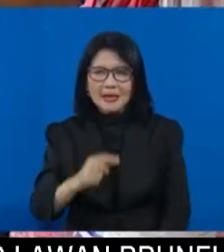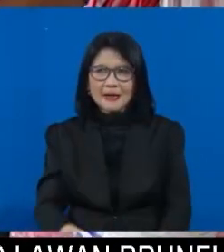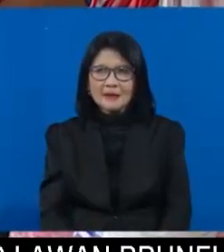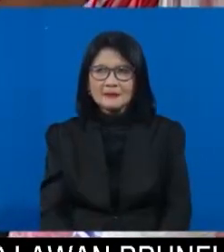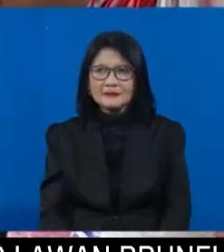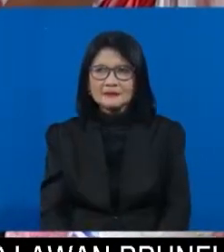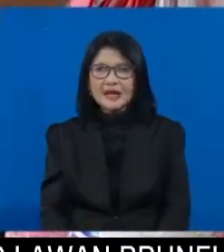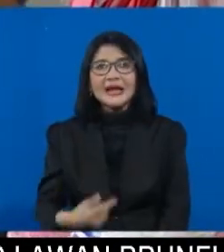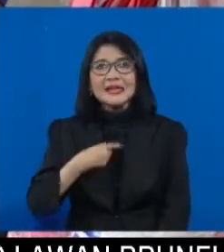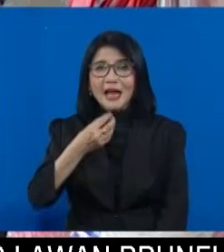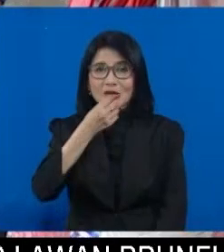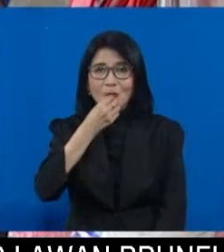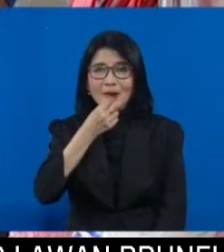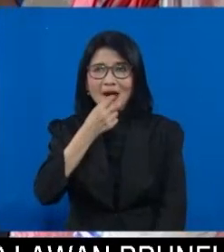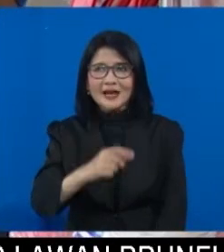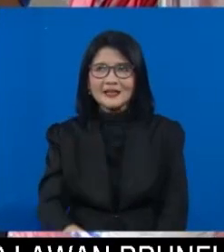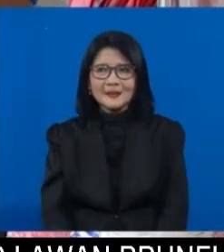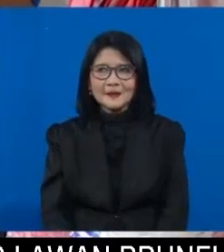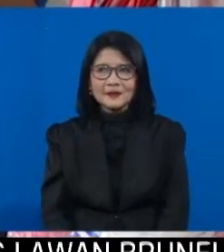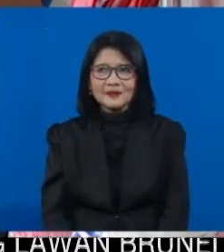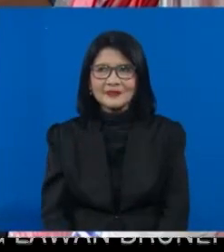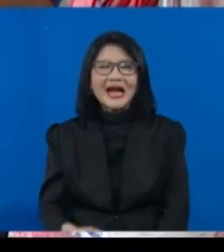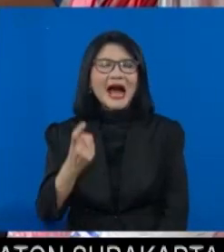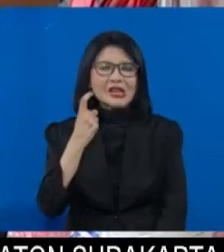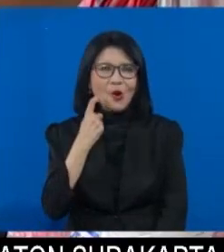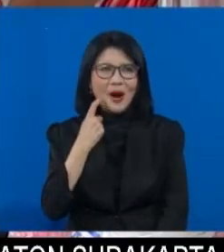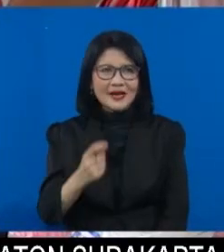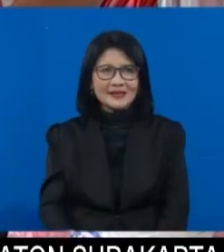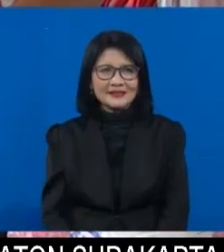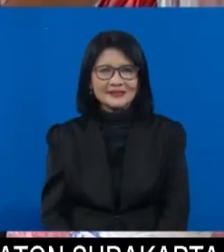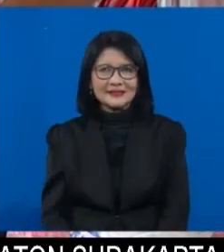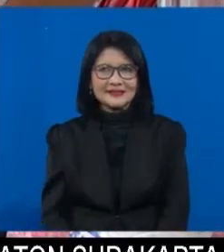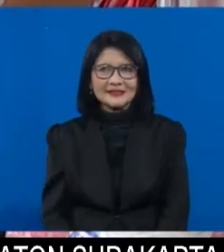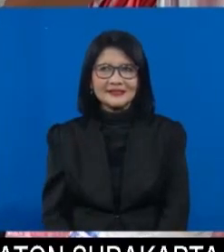Ini aku makan aja ya, Pak? Boleh. Boleh makan aja? Kita boleh. Coba ya, sambil coba.